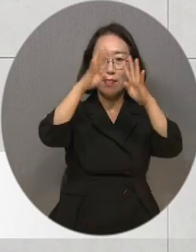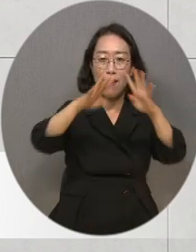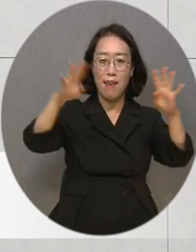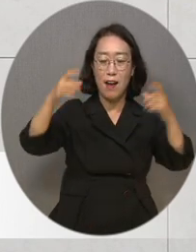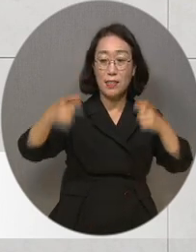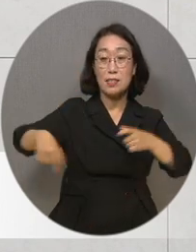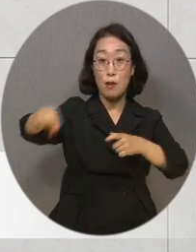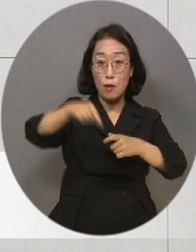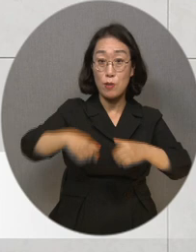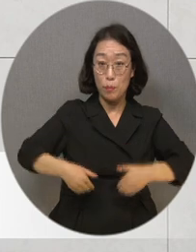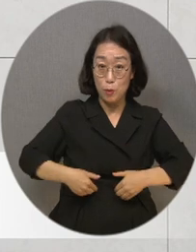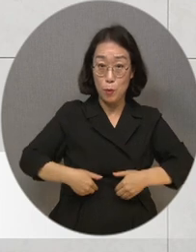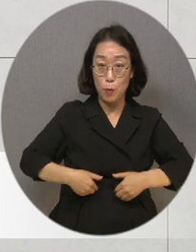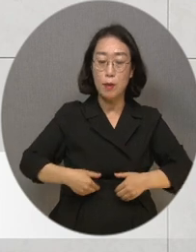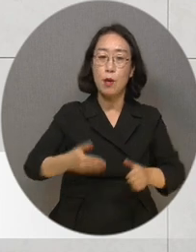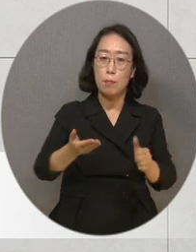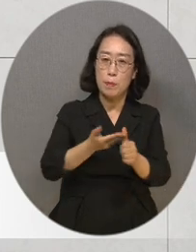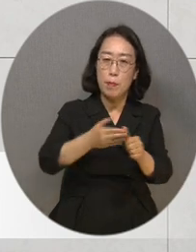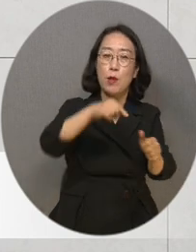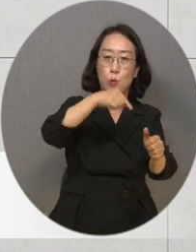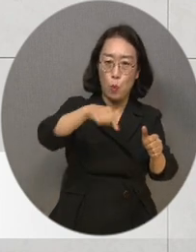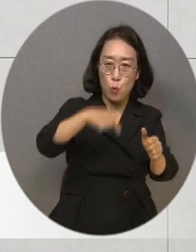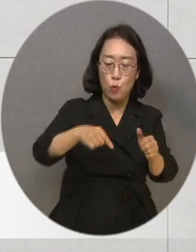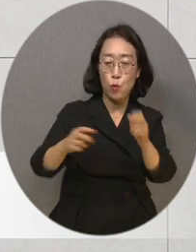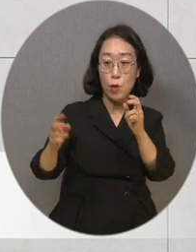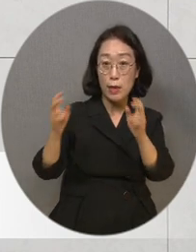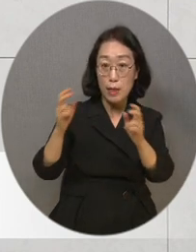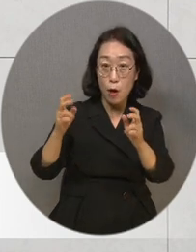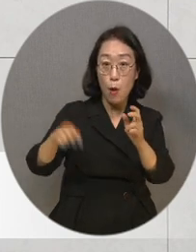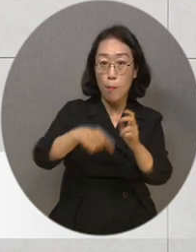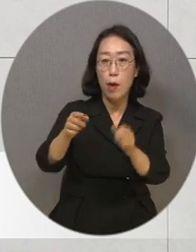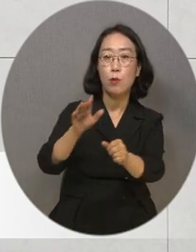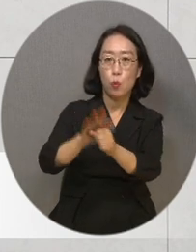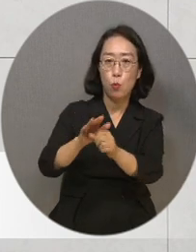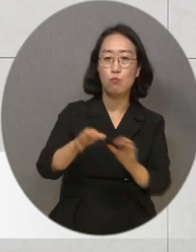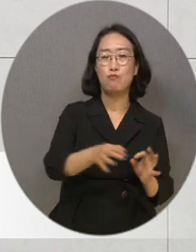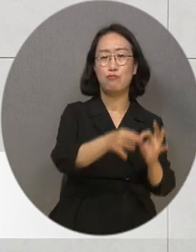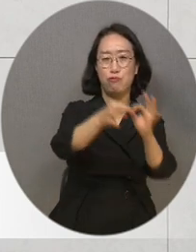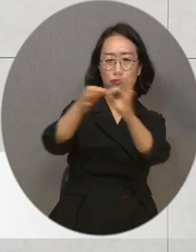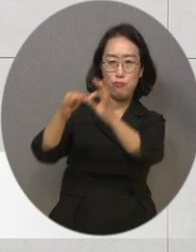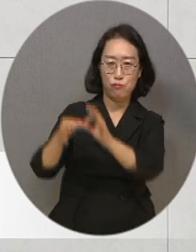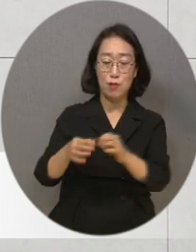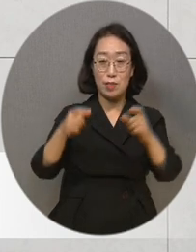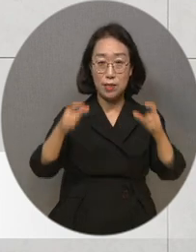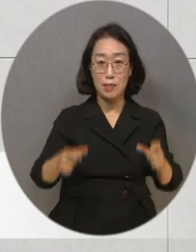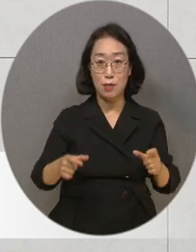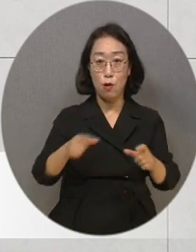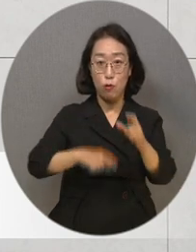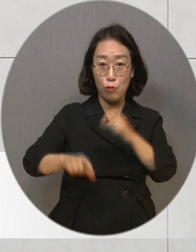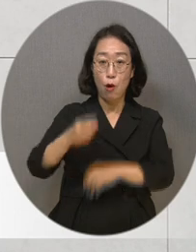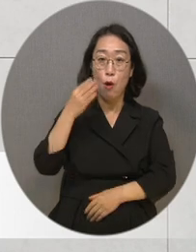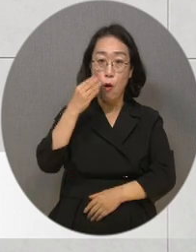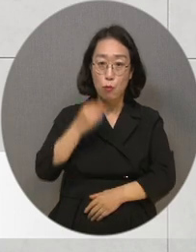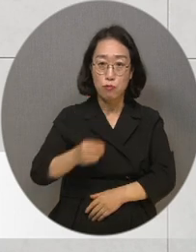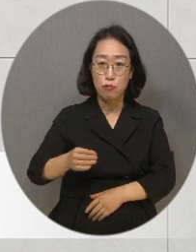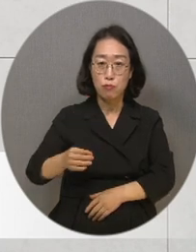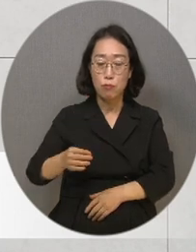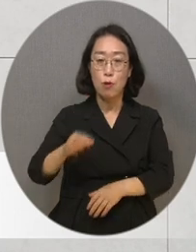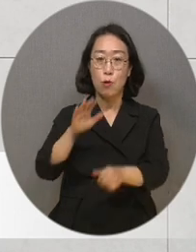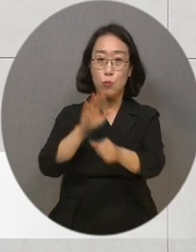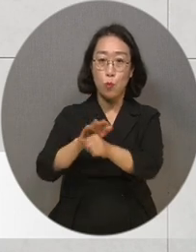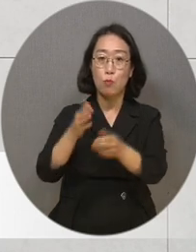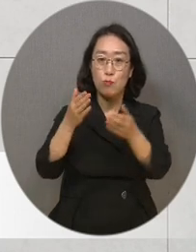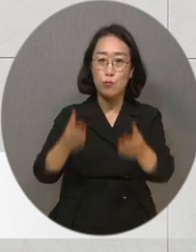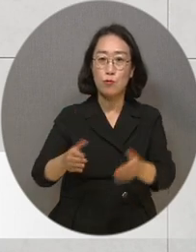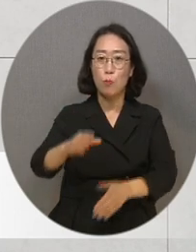원하는 인재가 양성이 되고 새로운 기업을 창출하는 그 같은 선순환적인 지역 활성화 모델이